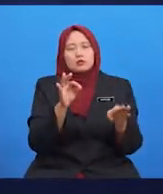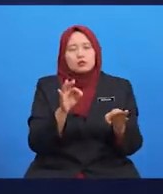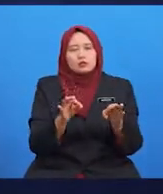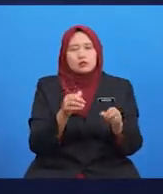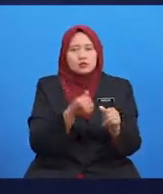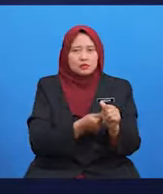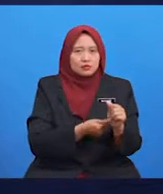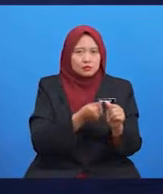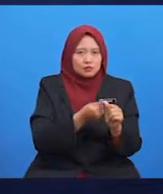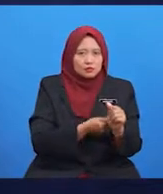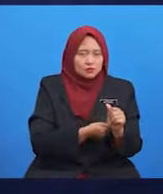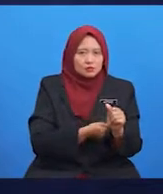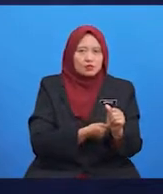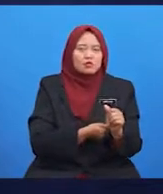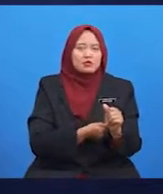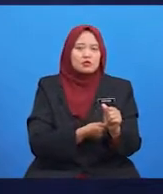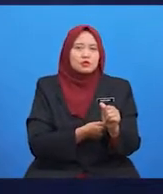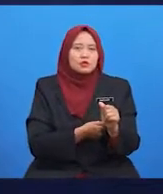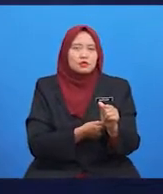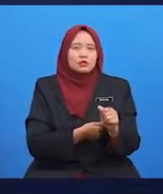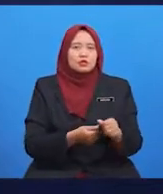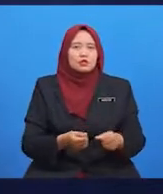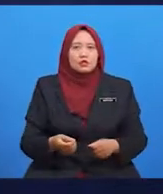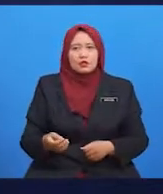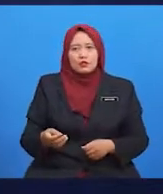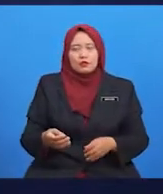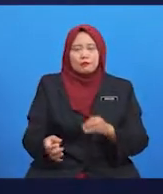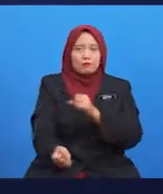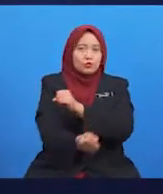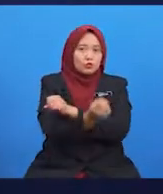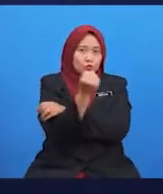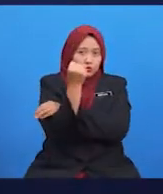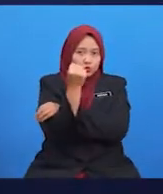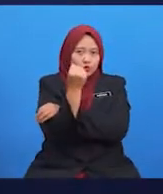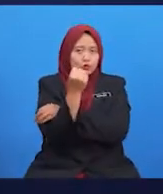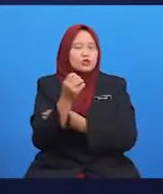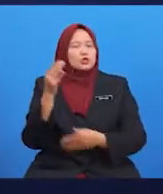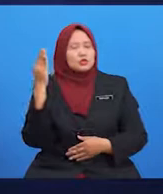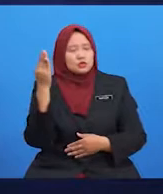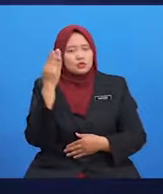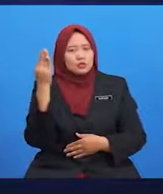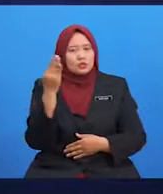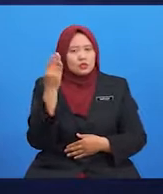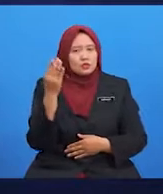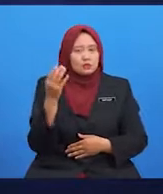peristiwa dia bersama-sama jemaah tersebut ketika ke masjid.